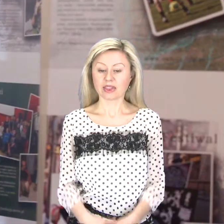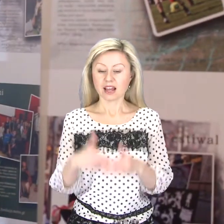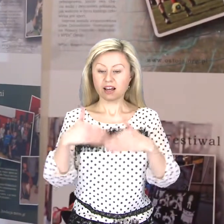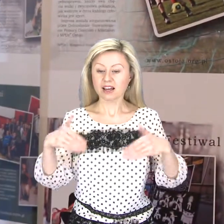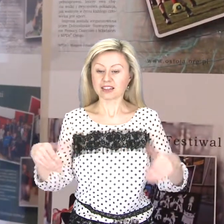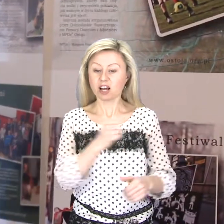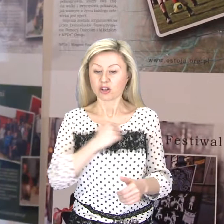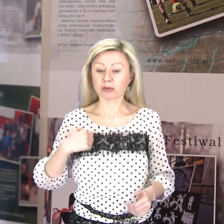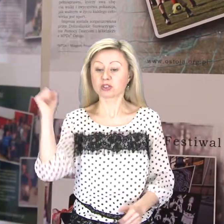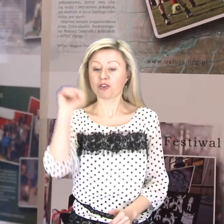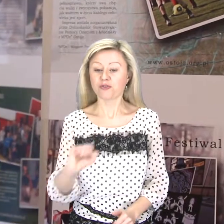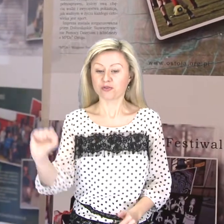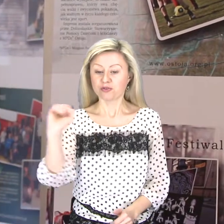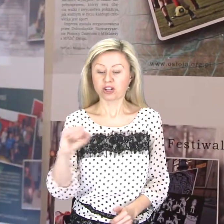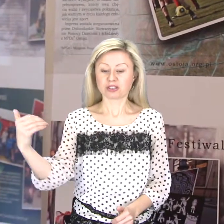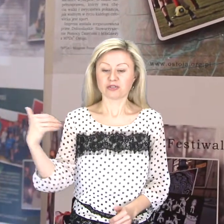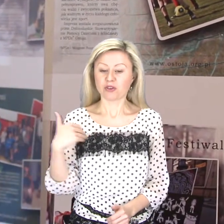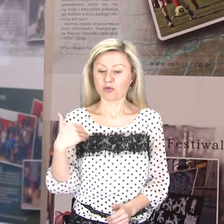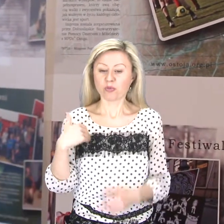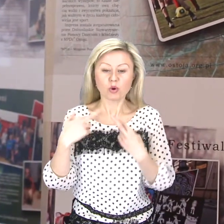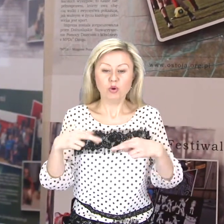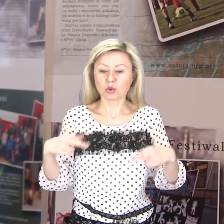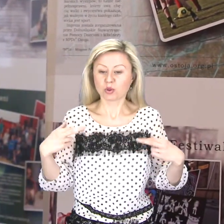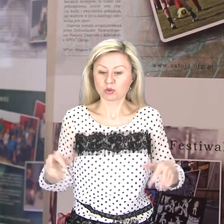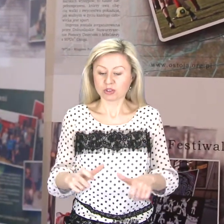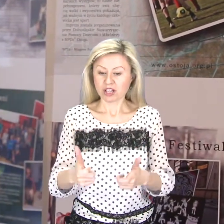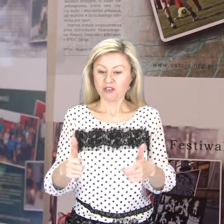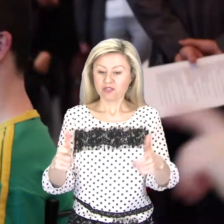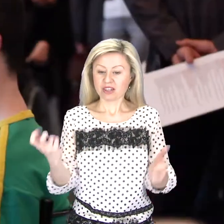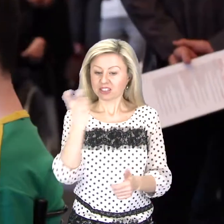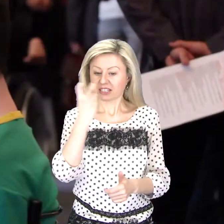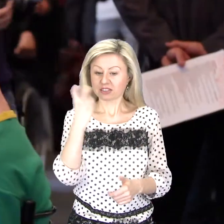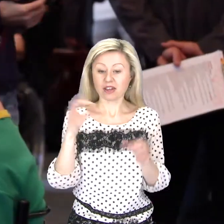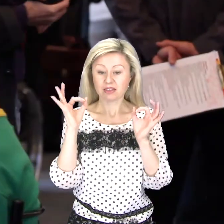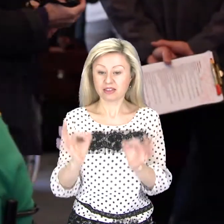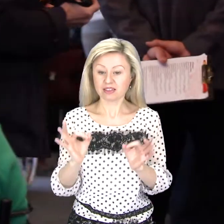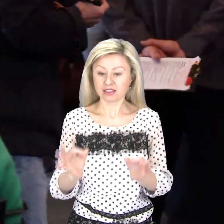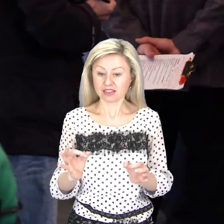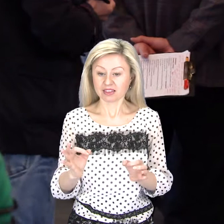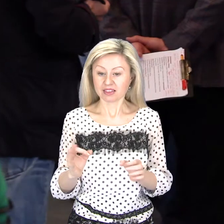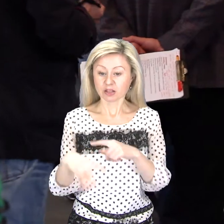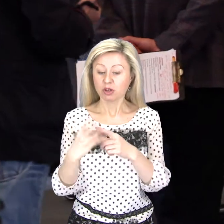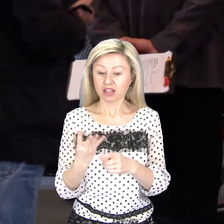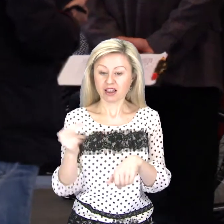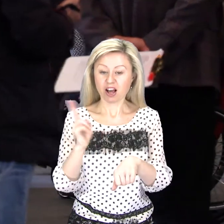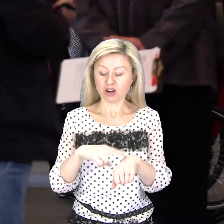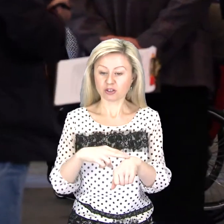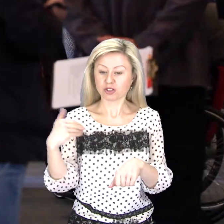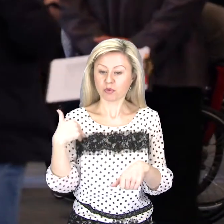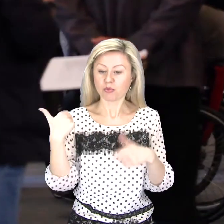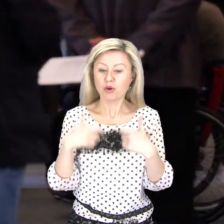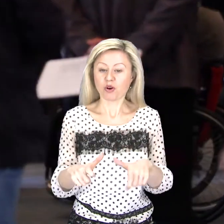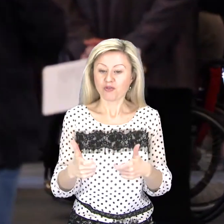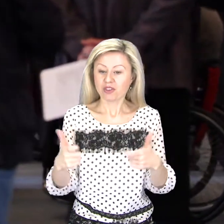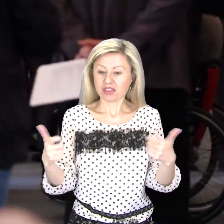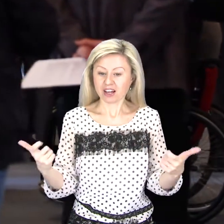Teatr Polski we Wrocławiu był sceną dla wielu wydarzeń kulturalnych. Tym razem na kilka godzin zamienił się w scenę dla